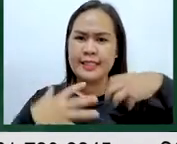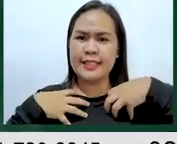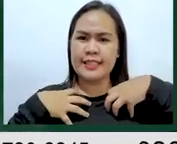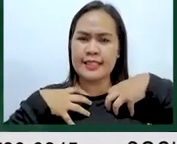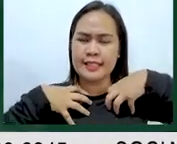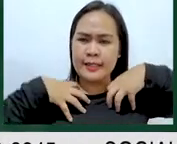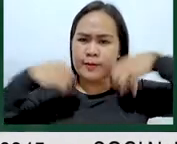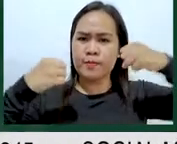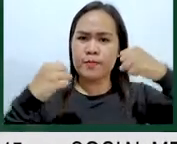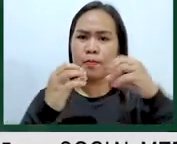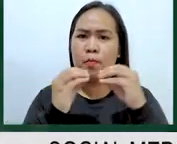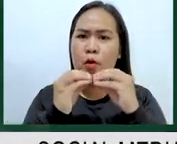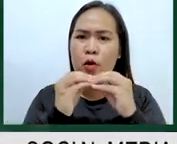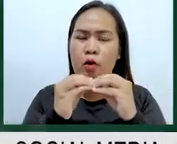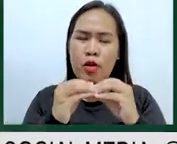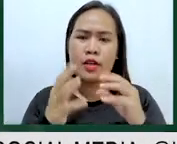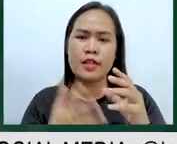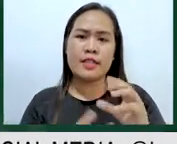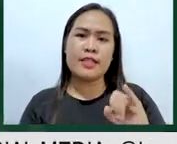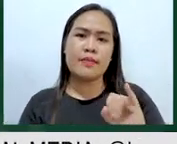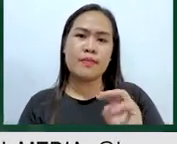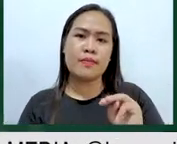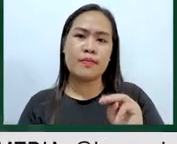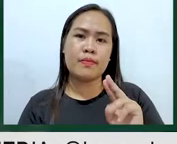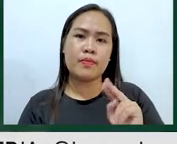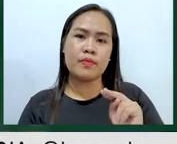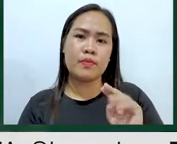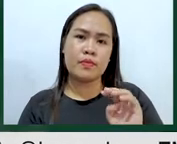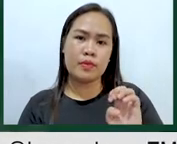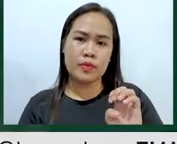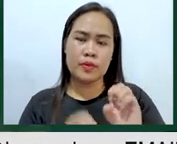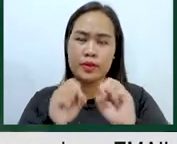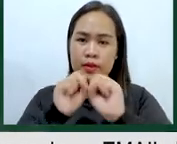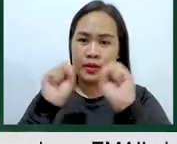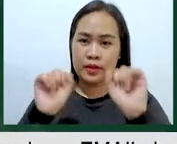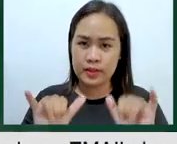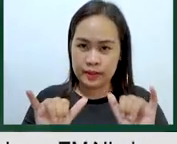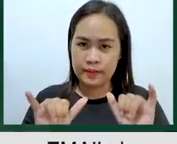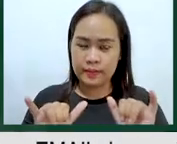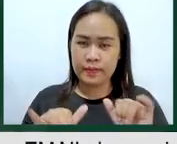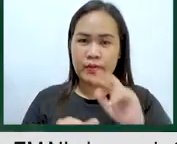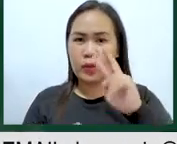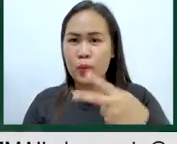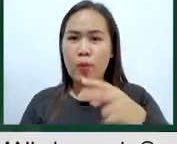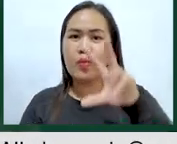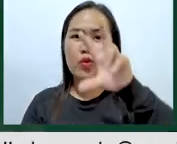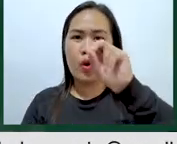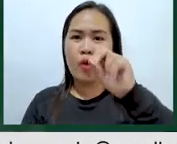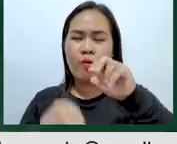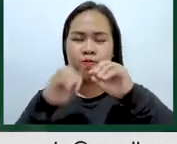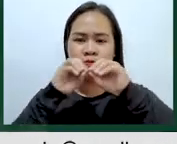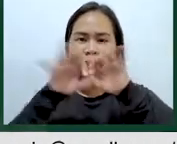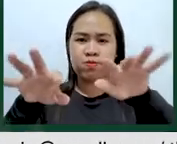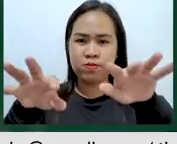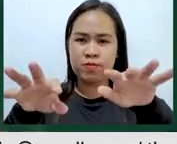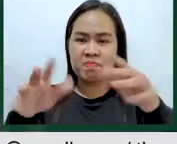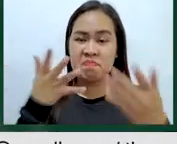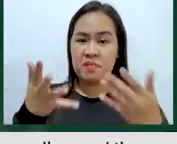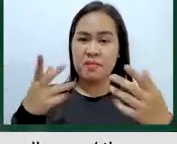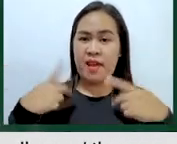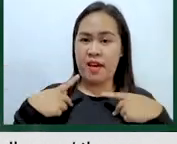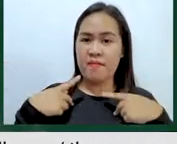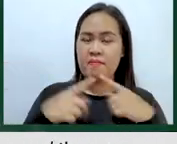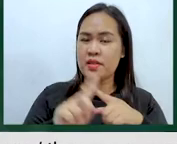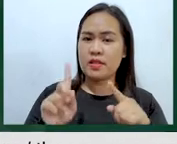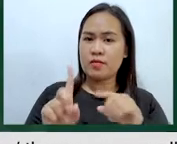No, sana, yun na lang panalangin natin. Kaya palakasin natin ang ating immune system. Number two, social distancing. Sana hindi na tayo